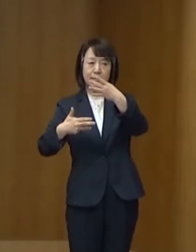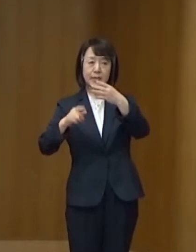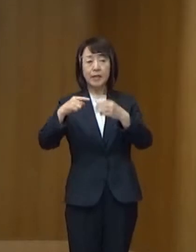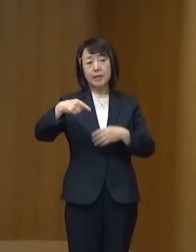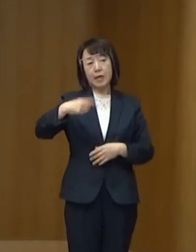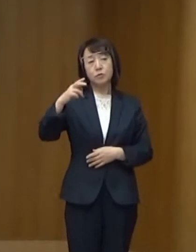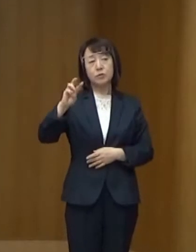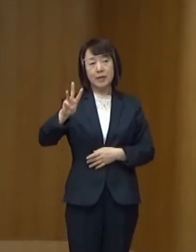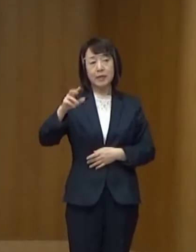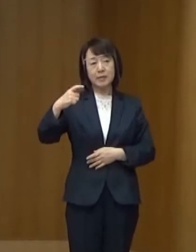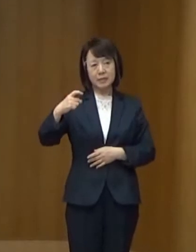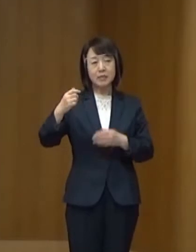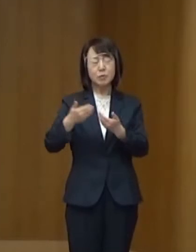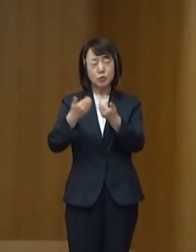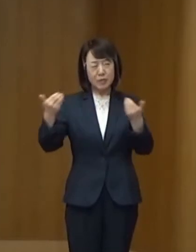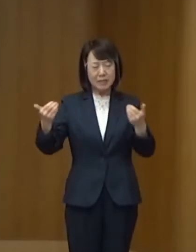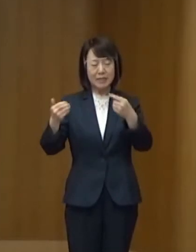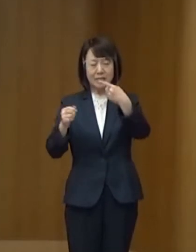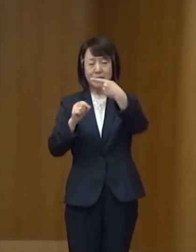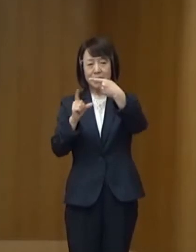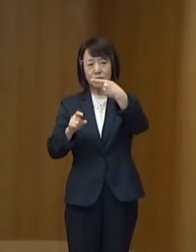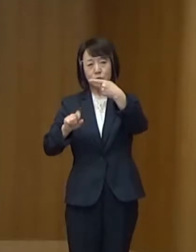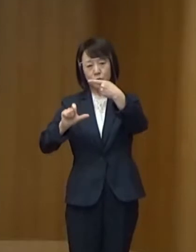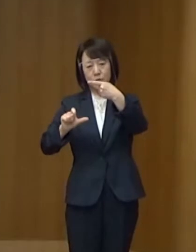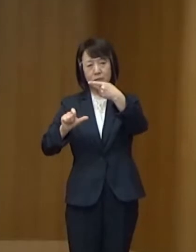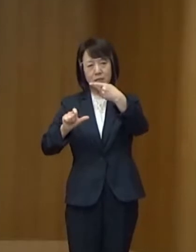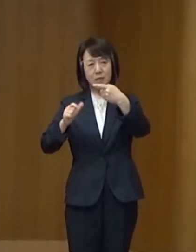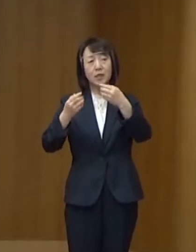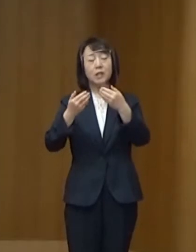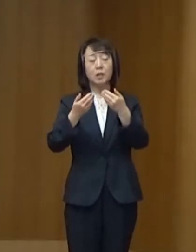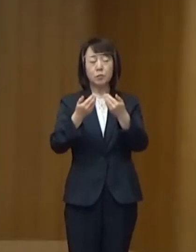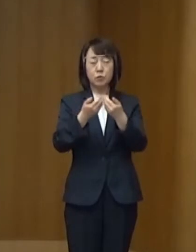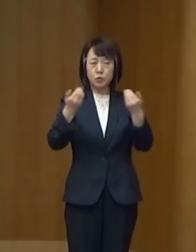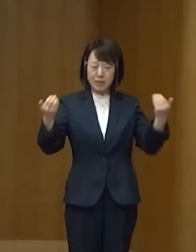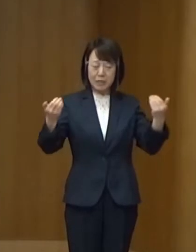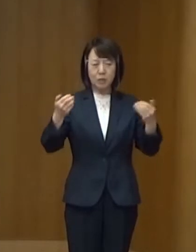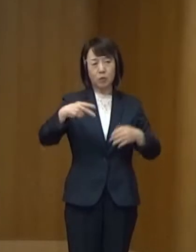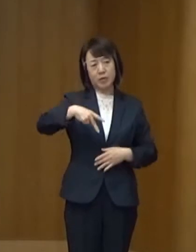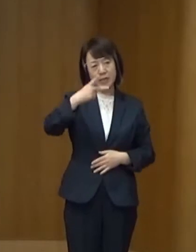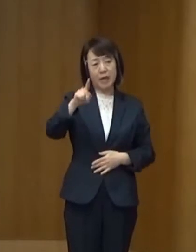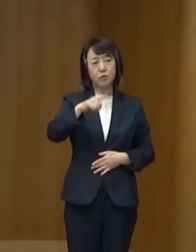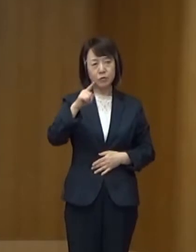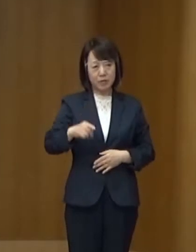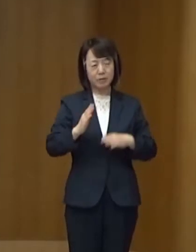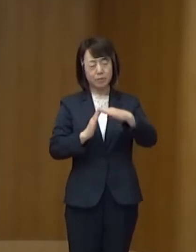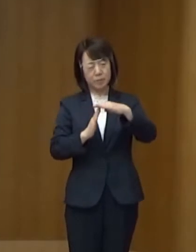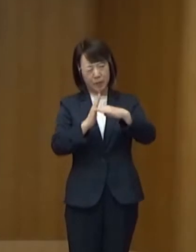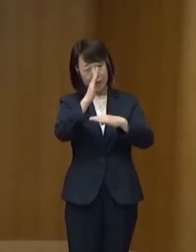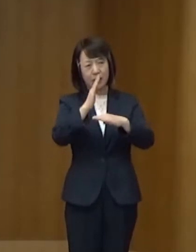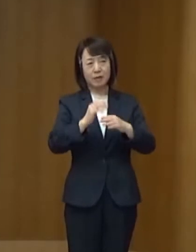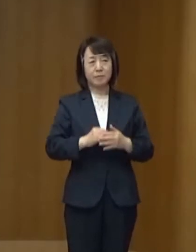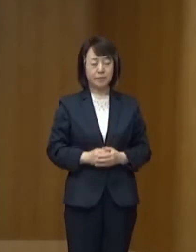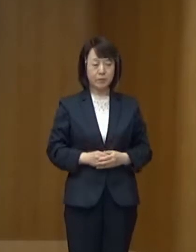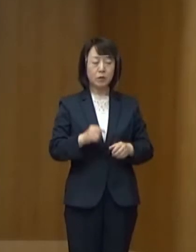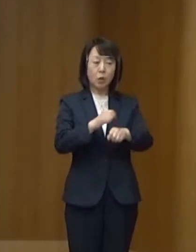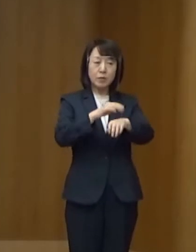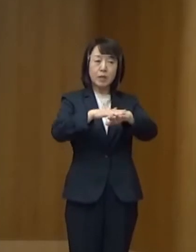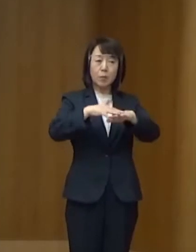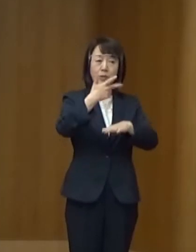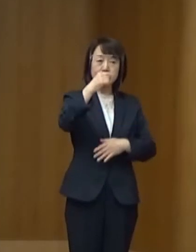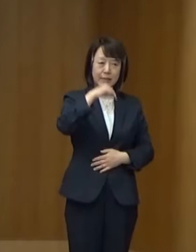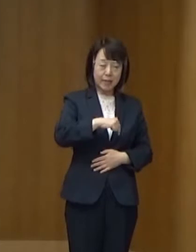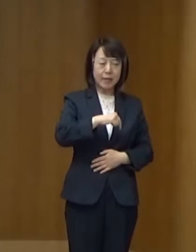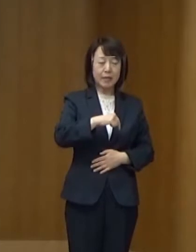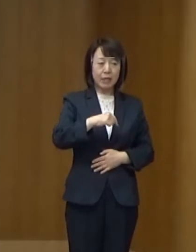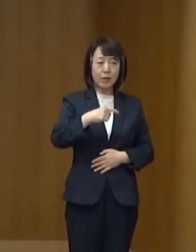ぶり、1月15日以来の200人超えという状況になっております。特に札幌市内では連日